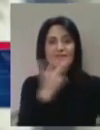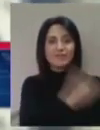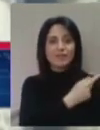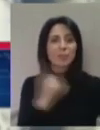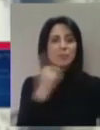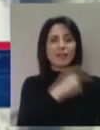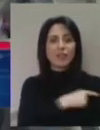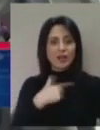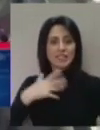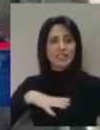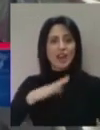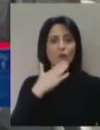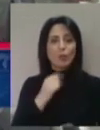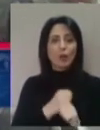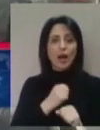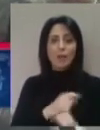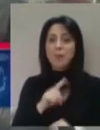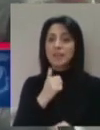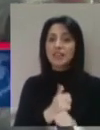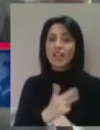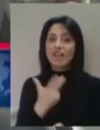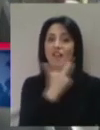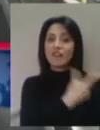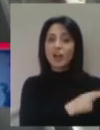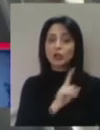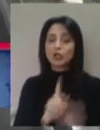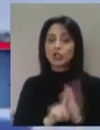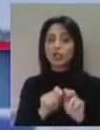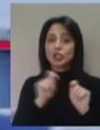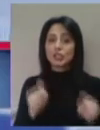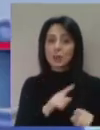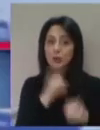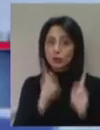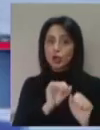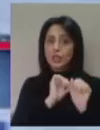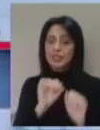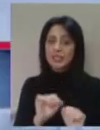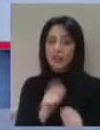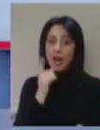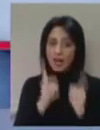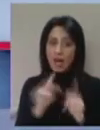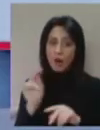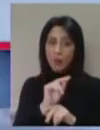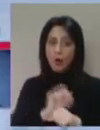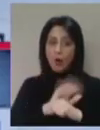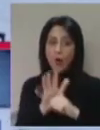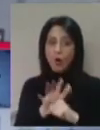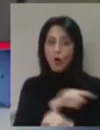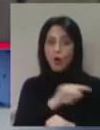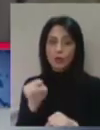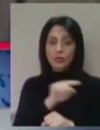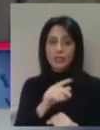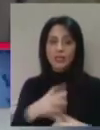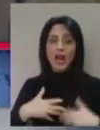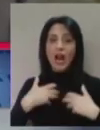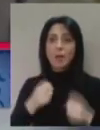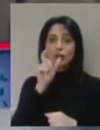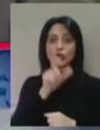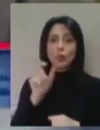აუცილებელი. რა არის მთავარი ვაქცინის შესაქმნელად და რამდენად რეალურია მკურნალობა კორონავირუსისგან გამოჯანმრთელებული